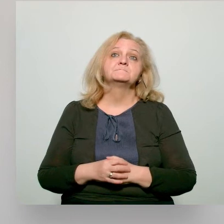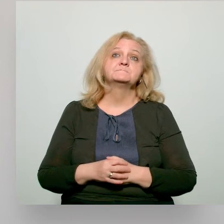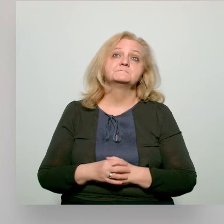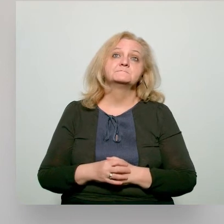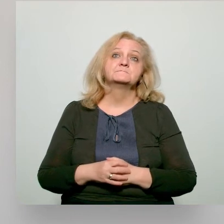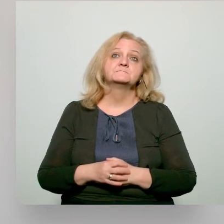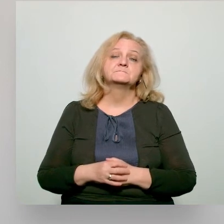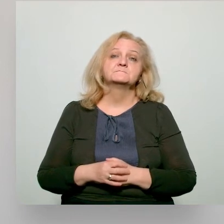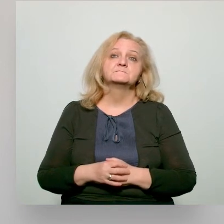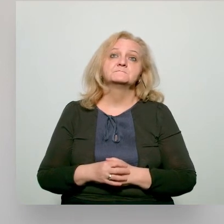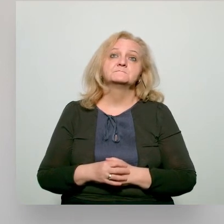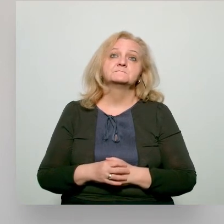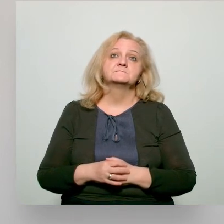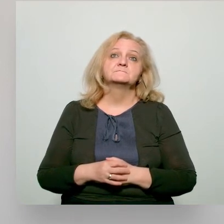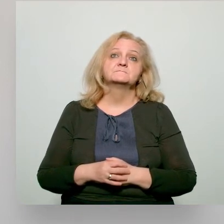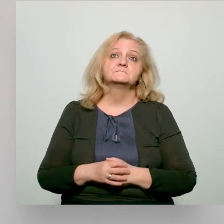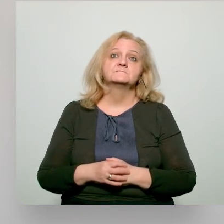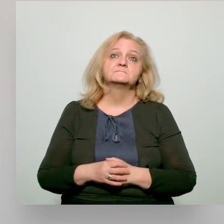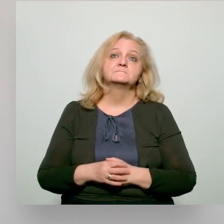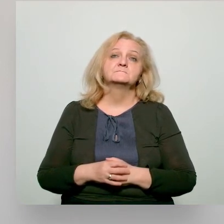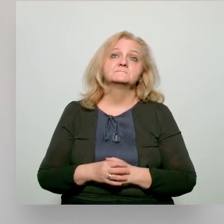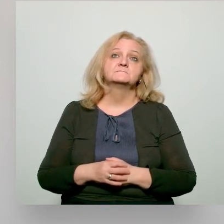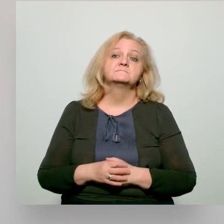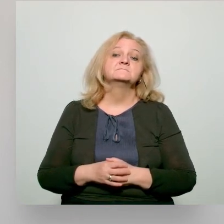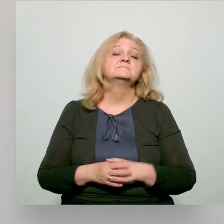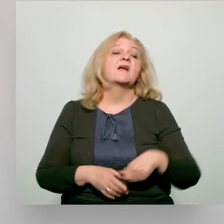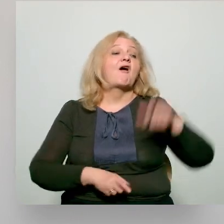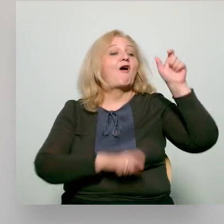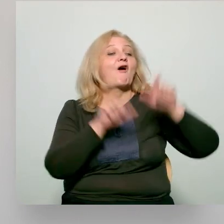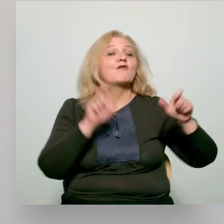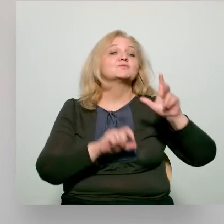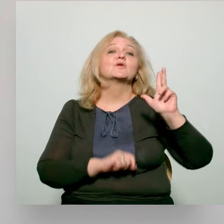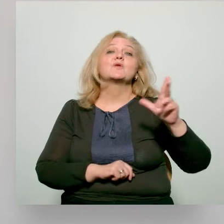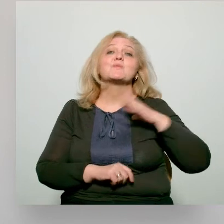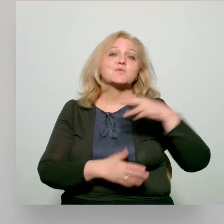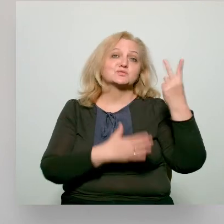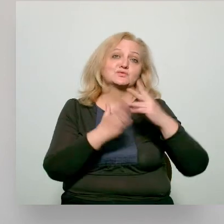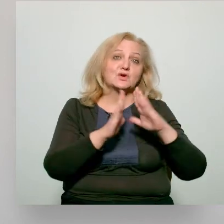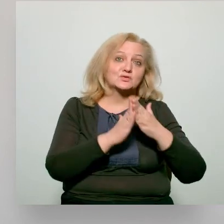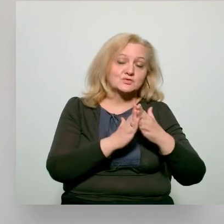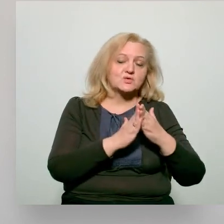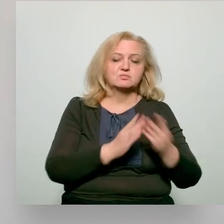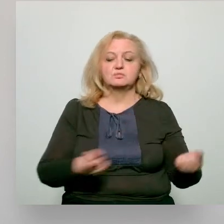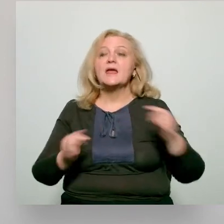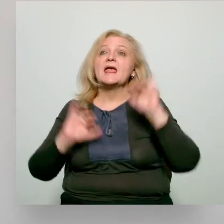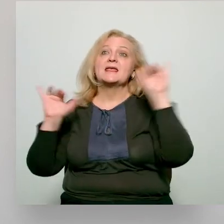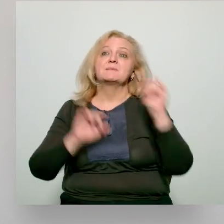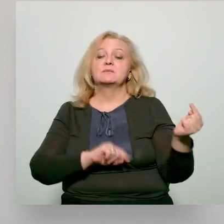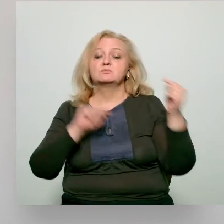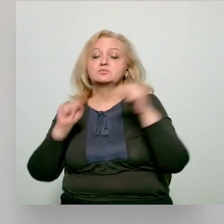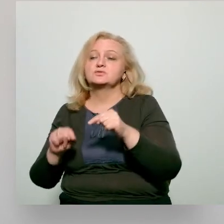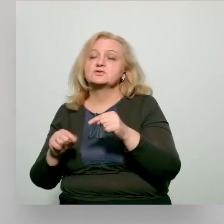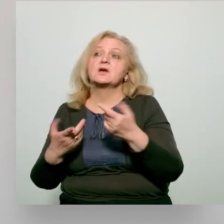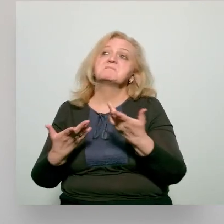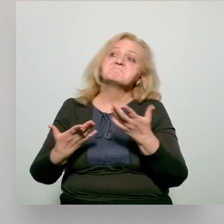імпрези, на спотканні і мало wiedzą o Ukrainie, chcą się dowiedzieć więcej,